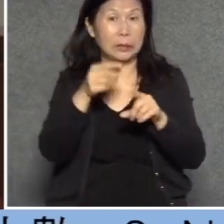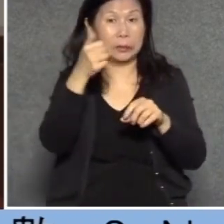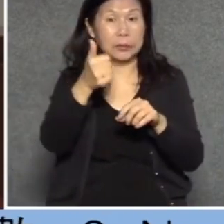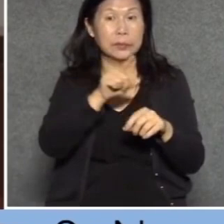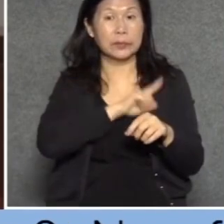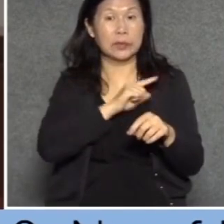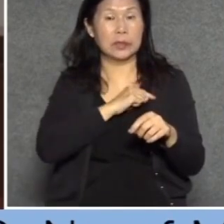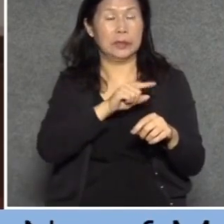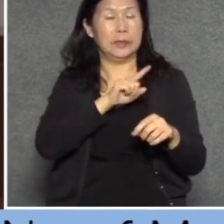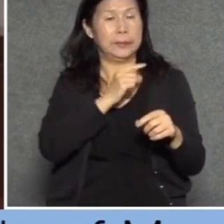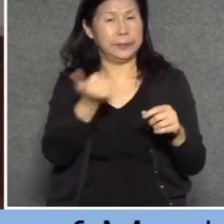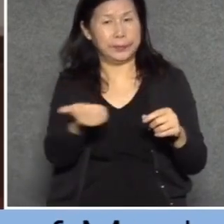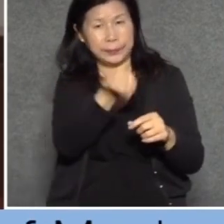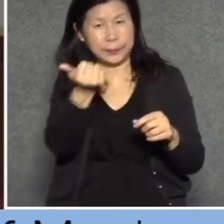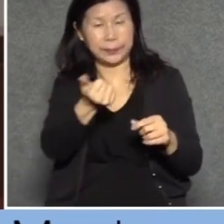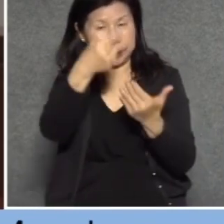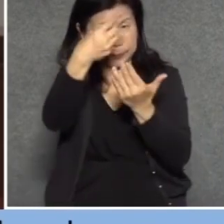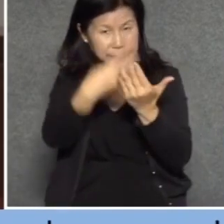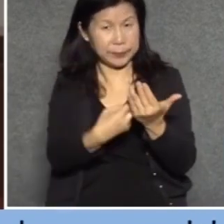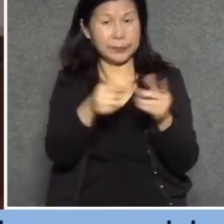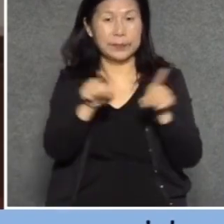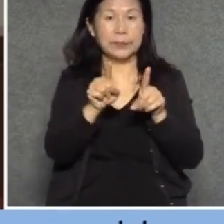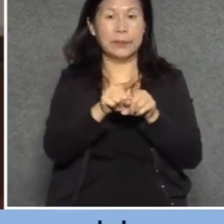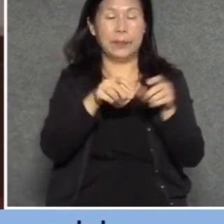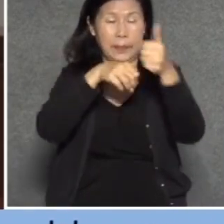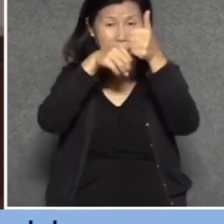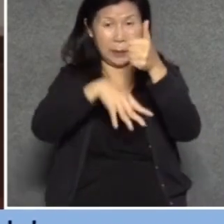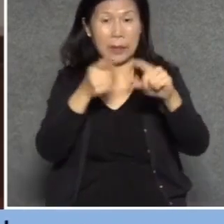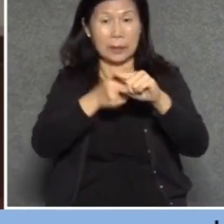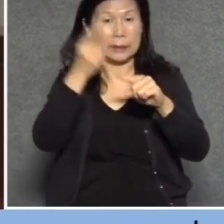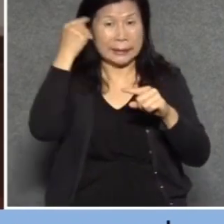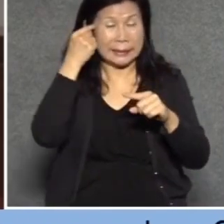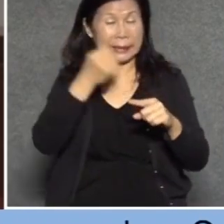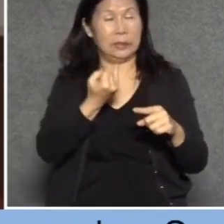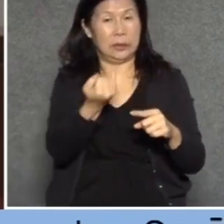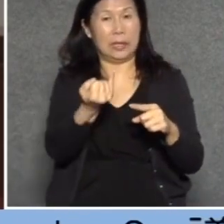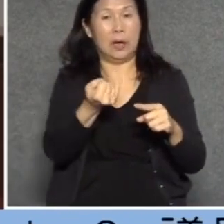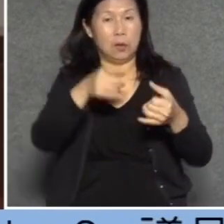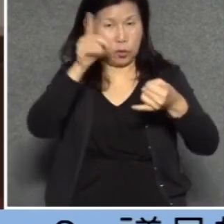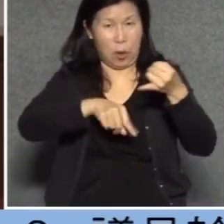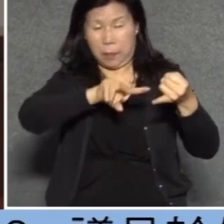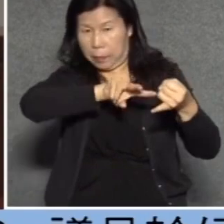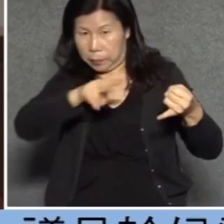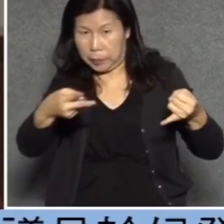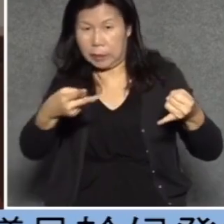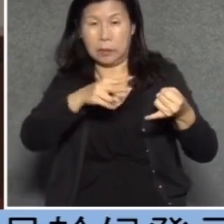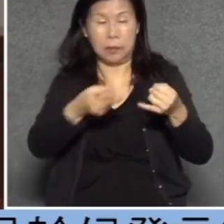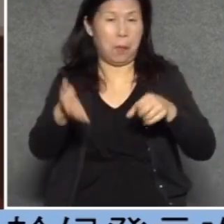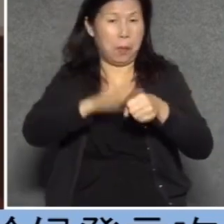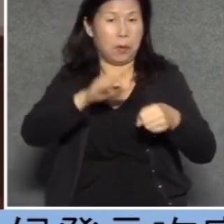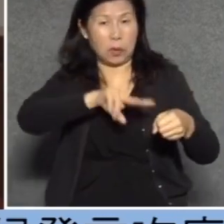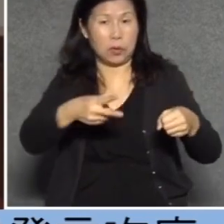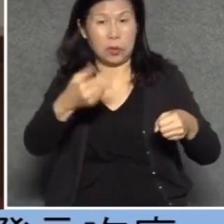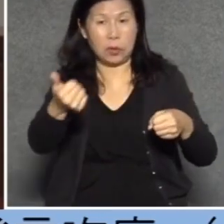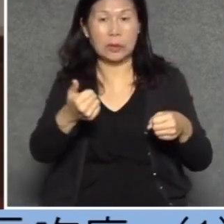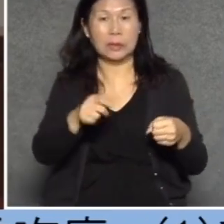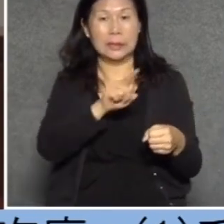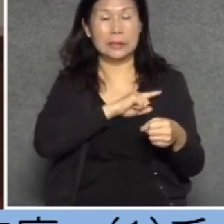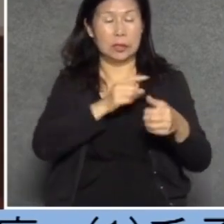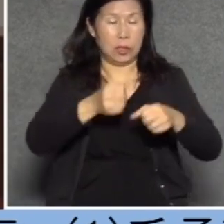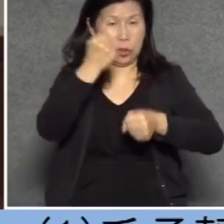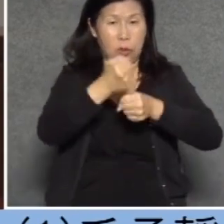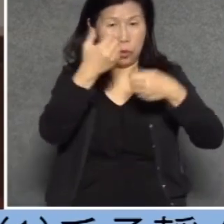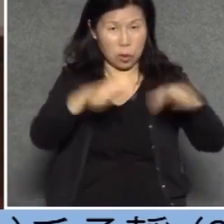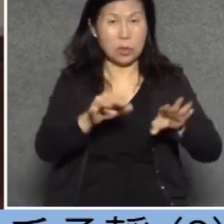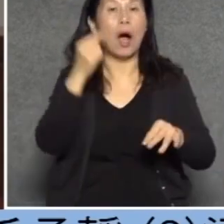自我完善嘅制度，自我完善嘅機制，佢知道錯就即刻要去補救，佢有一個事後補救